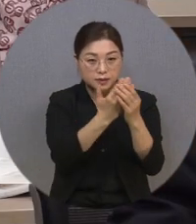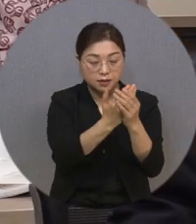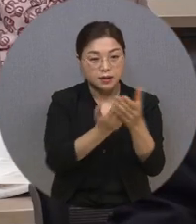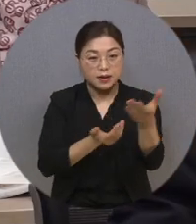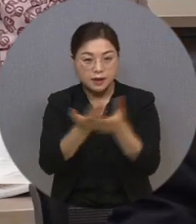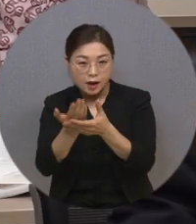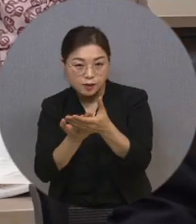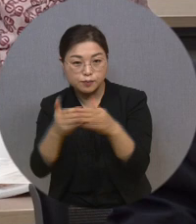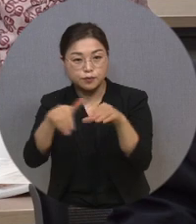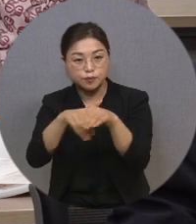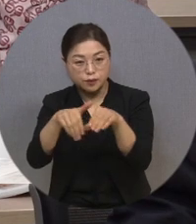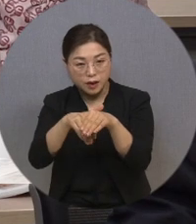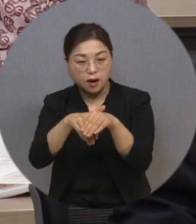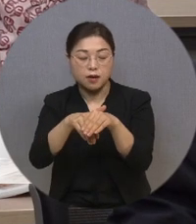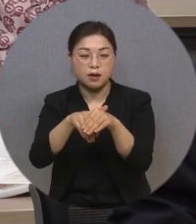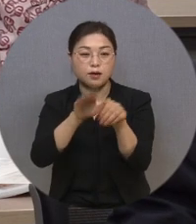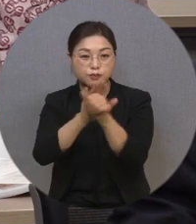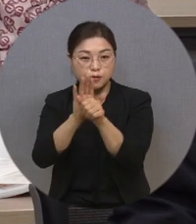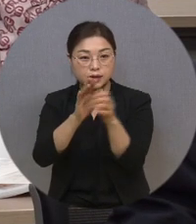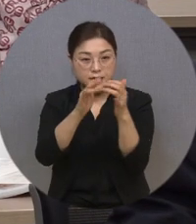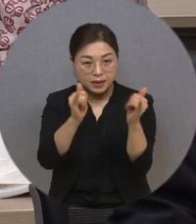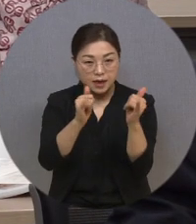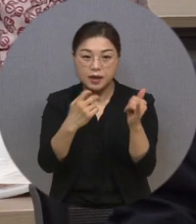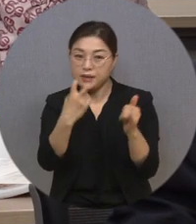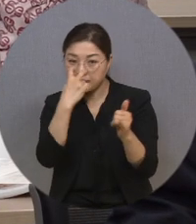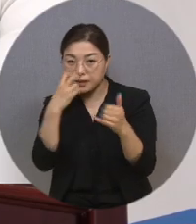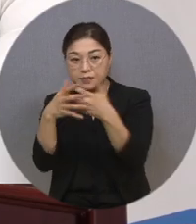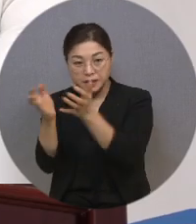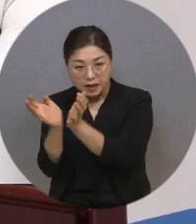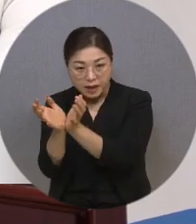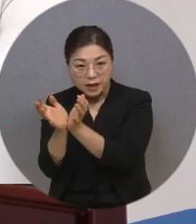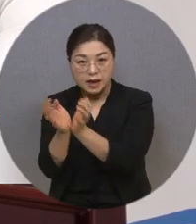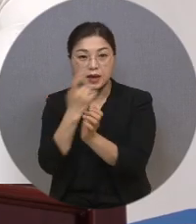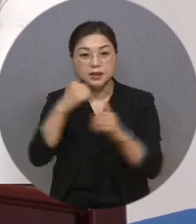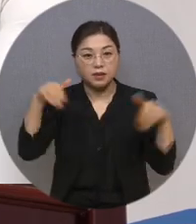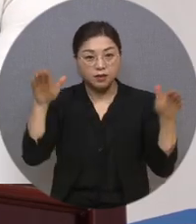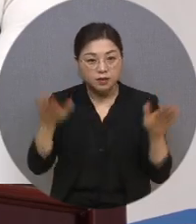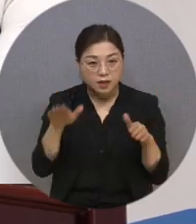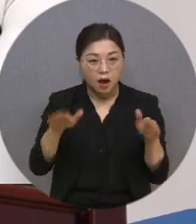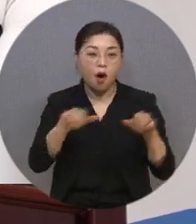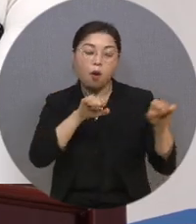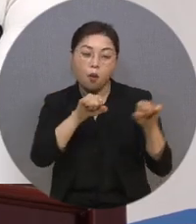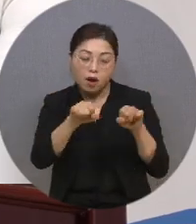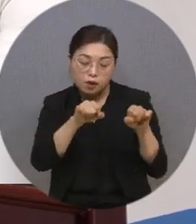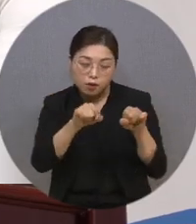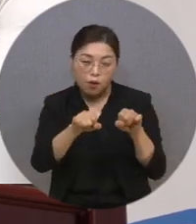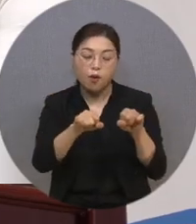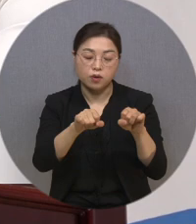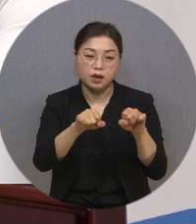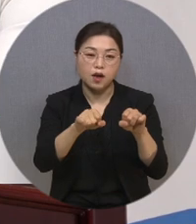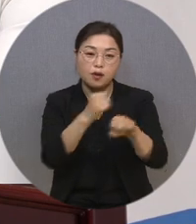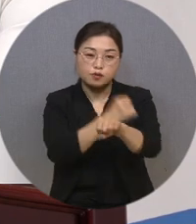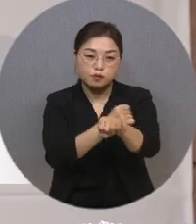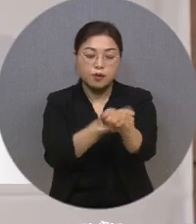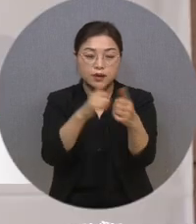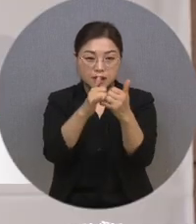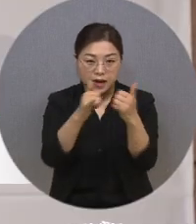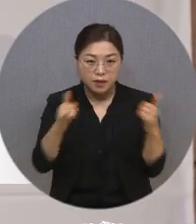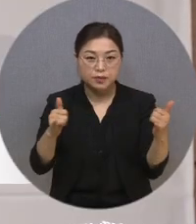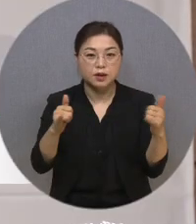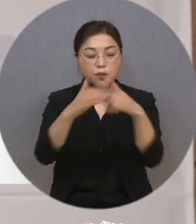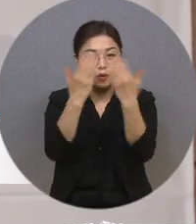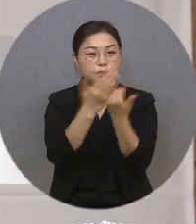기여한 천사운동 후원자 및 천사지킴이단, 천사운동에 참여한 모든 이의 노고를 격려하기 위해